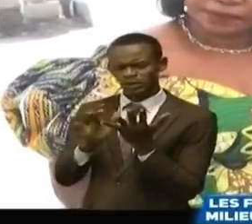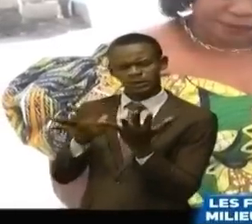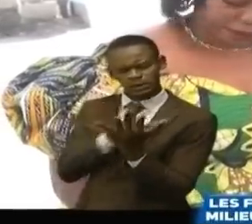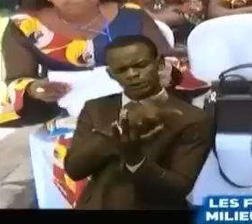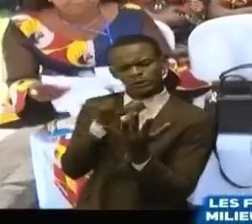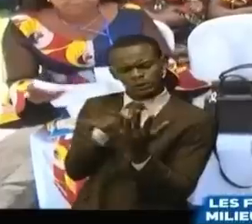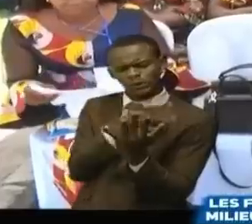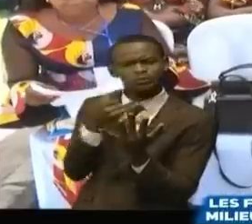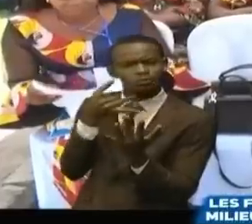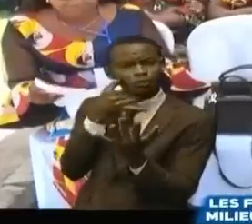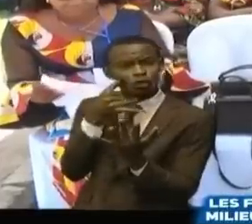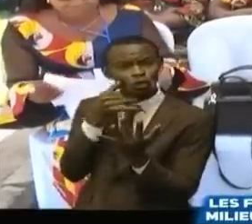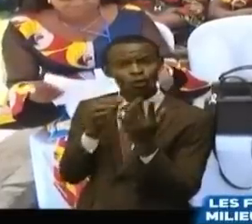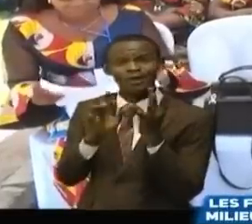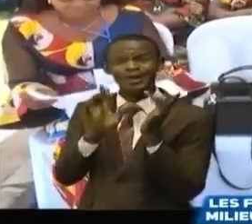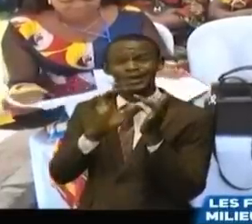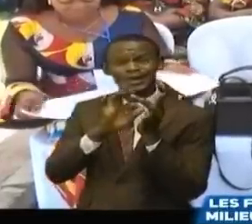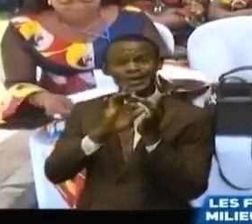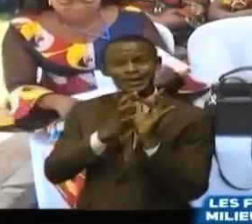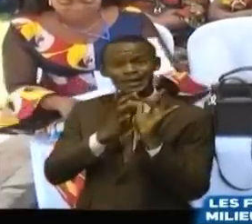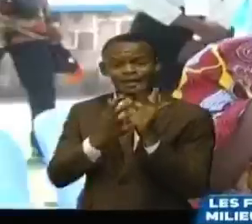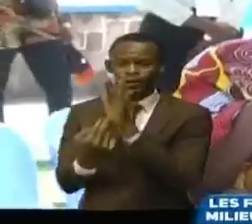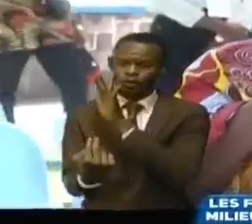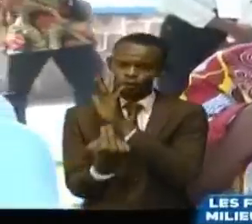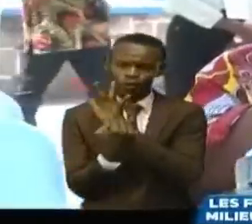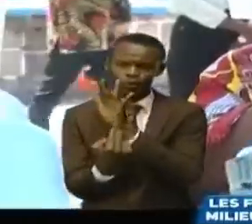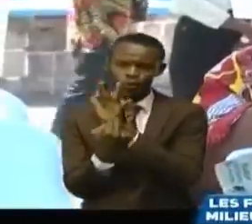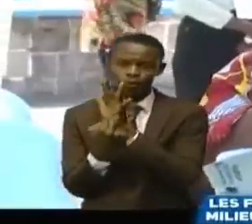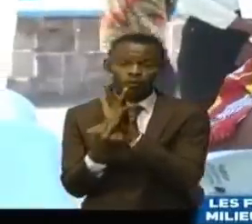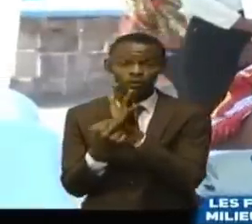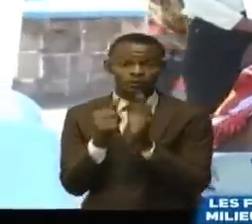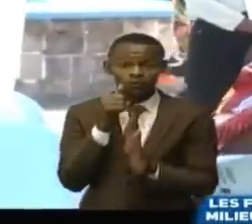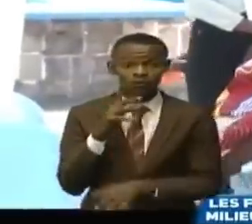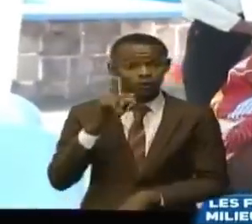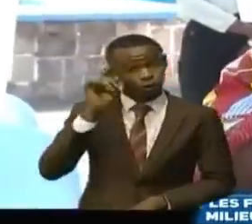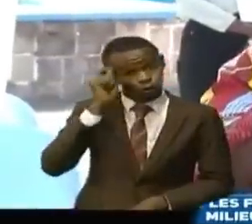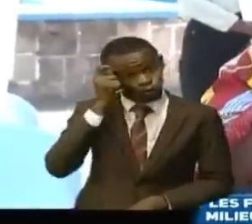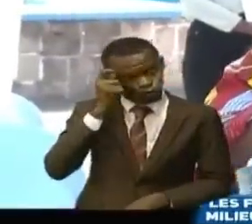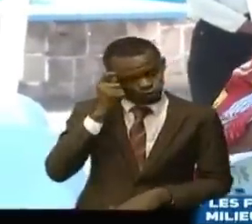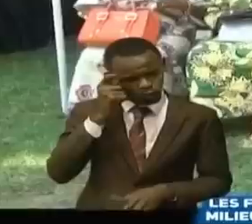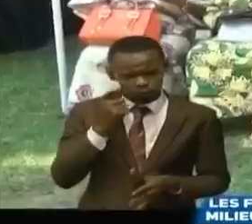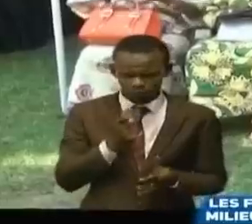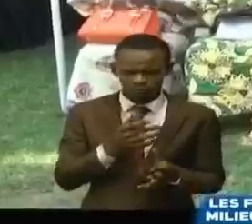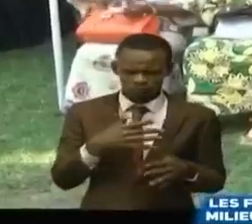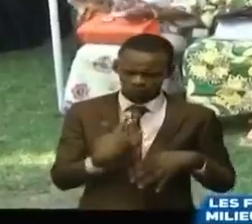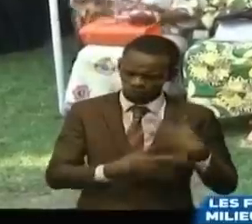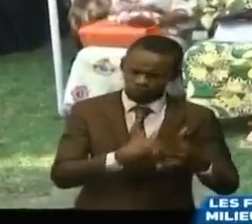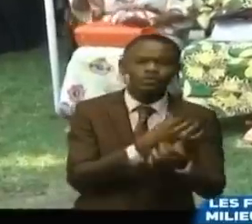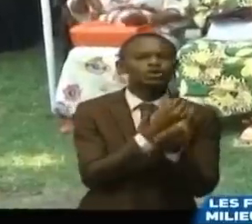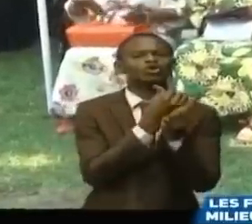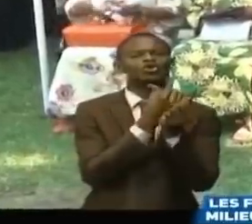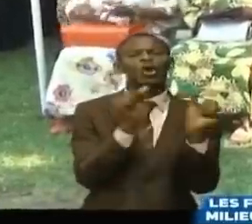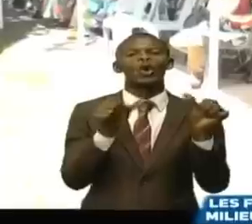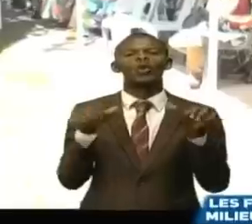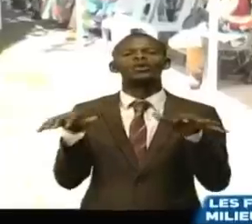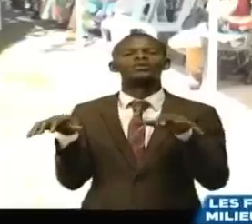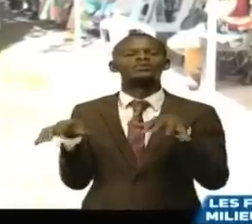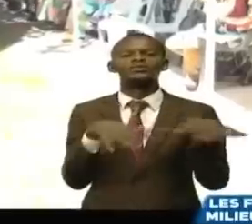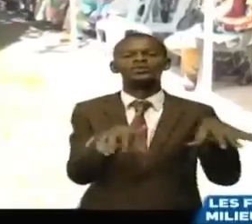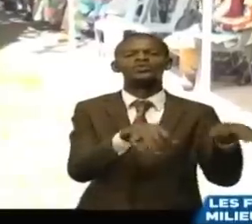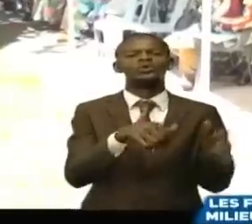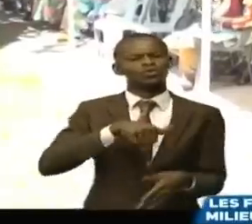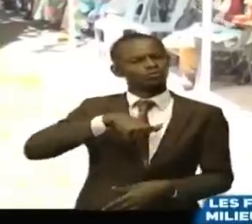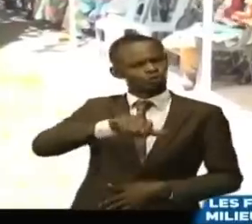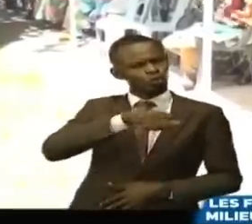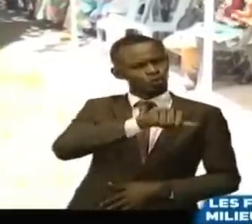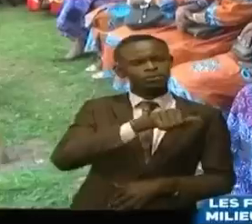qui s'offrent aux jeunes hommes, femmes, garçons et filles permettent leur épanouissement et développement inclusif. C'est le sujet